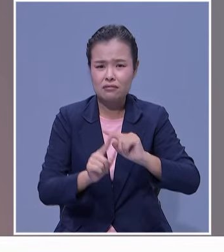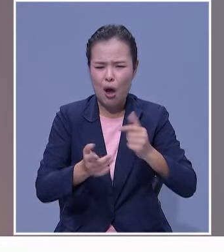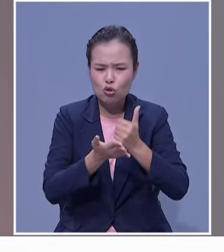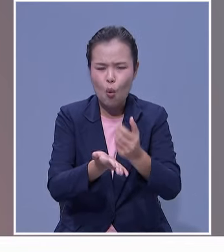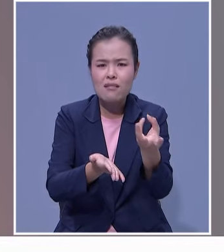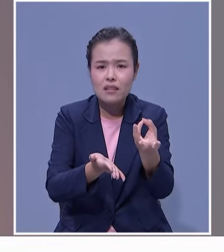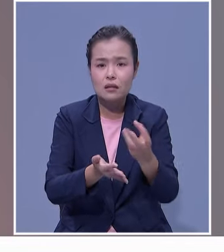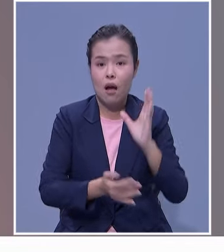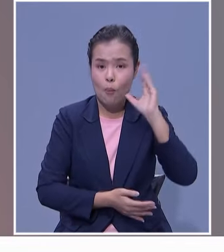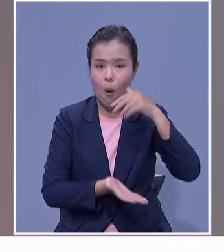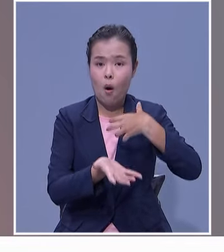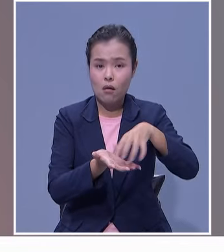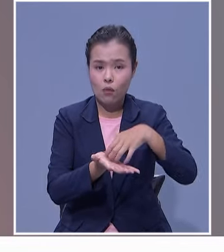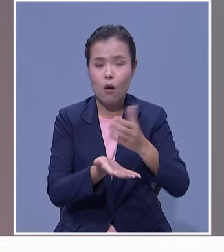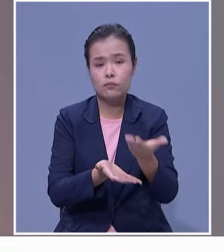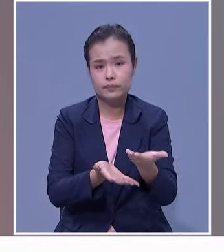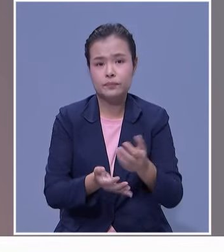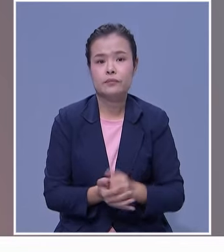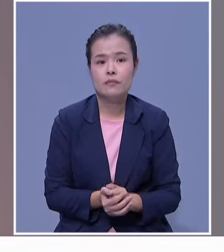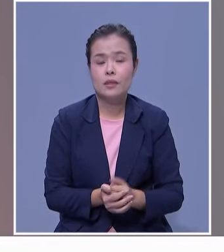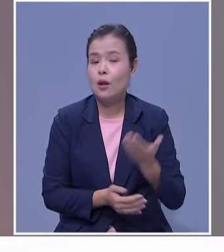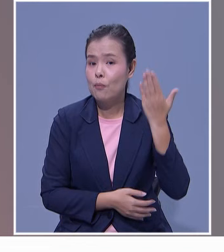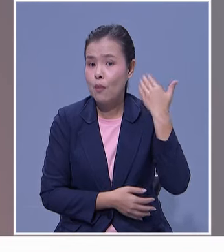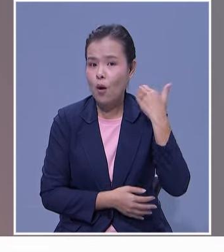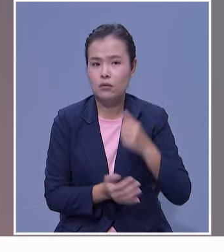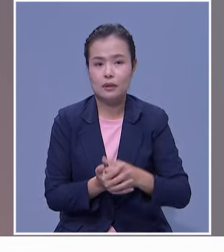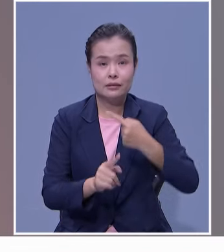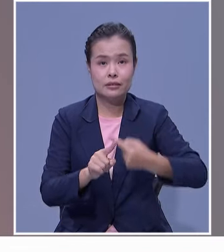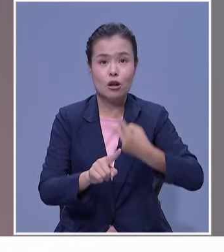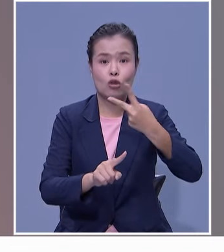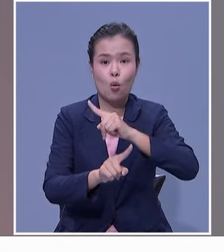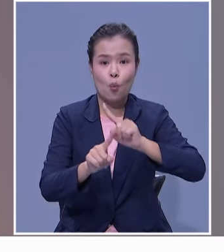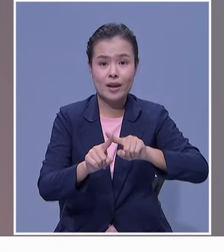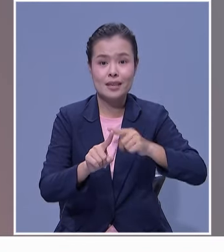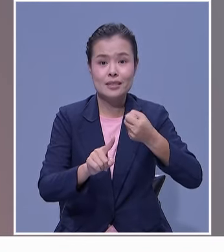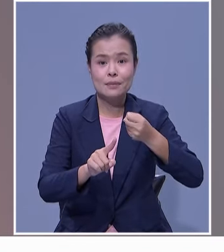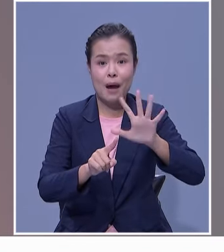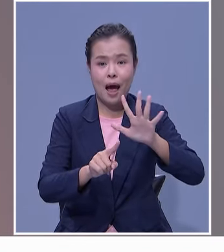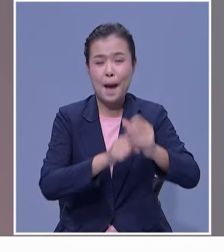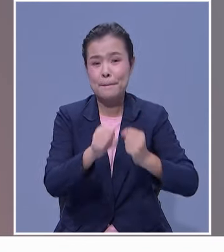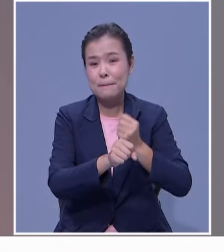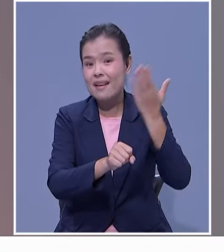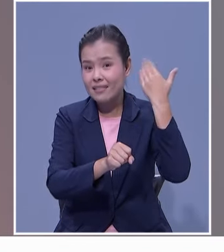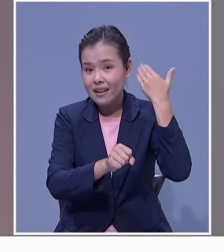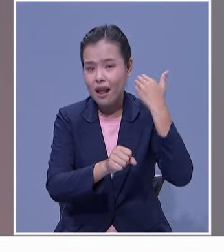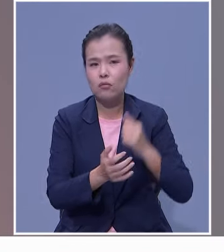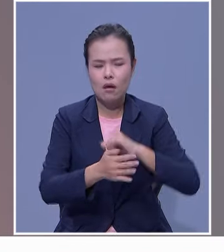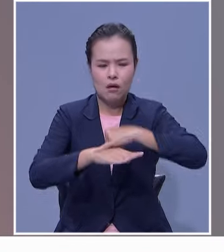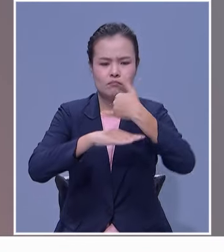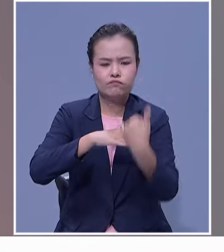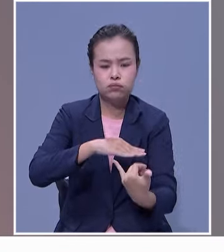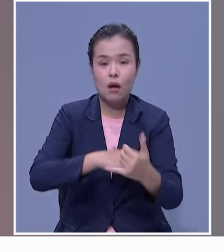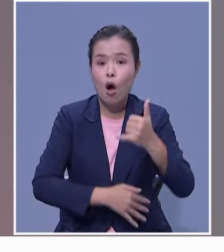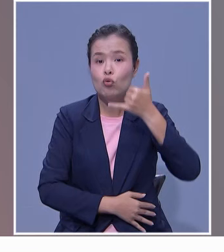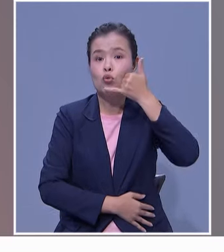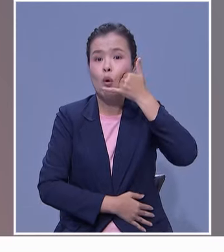พ่อจันดีก็เล่าแบบนี้ว่าเหตุการณ์นี้เกิดขึ้นตั้งแต่วันที่15กุมภาพันธ์ปีที่แล้วหลังจากเกิดเหตุคนที่โทรมาบ